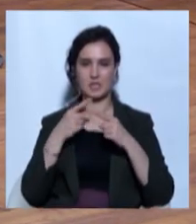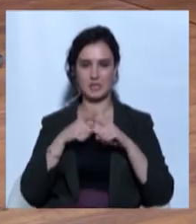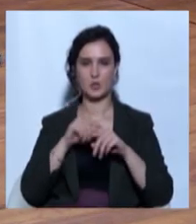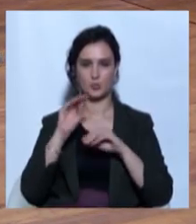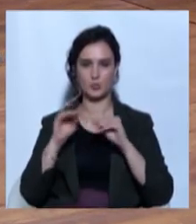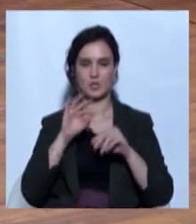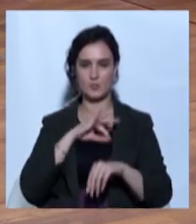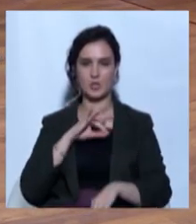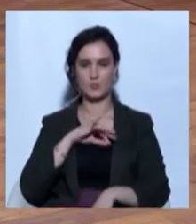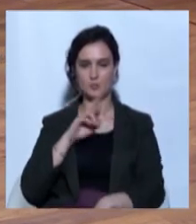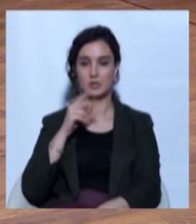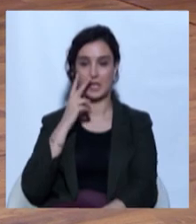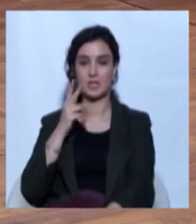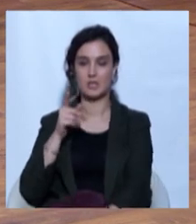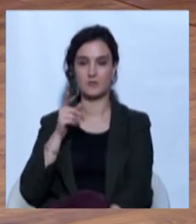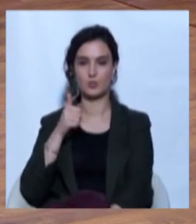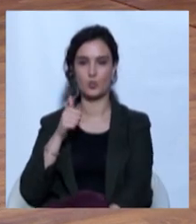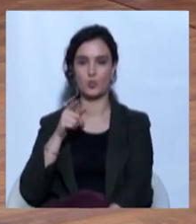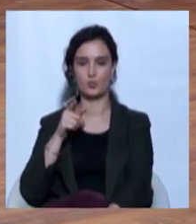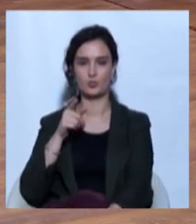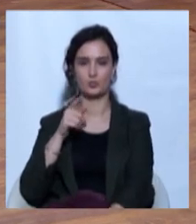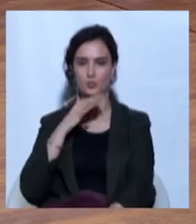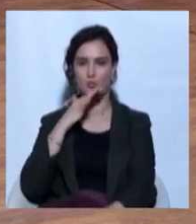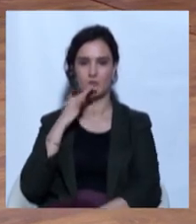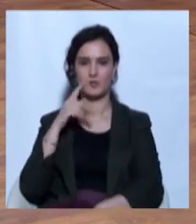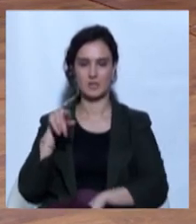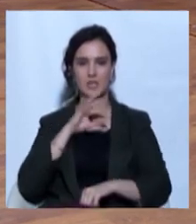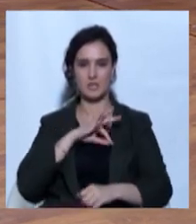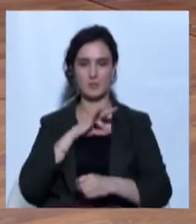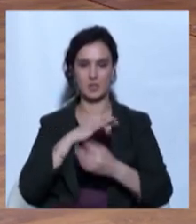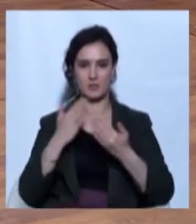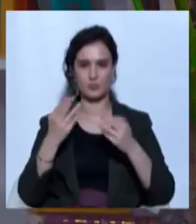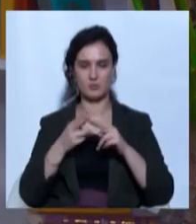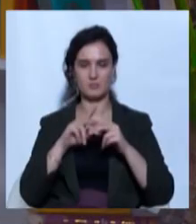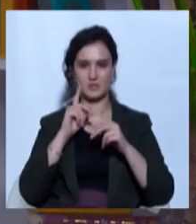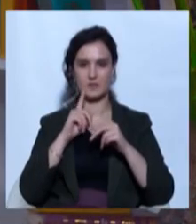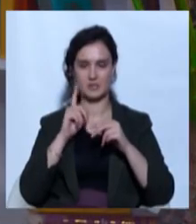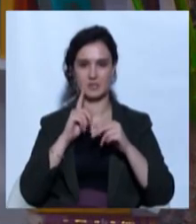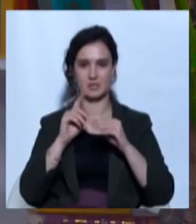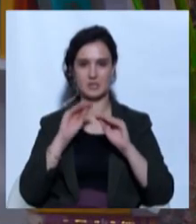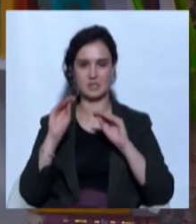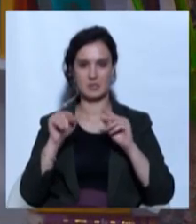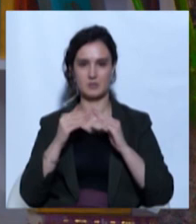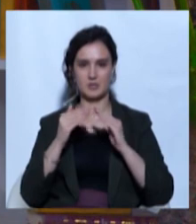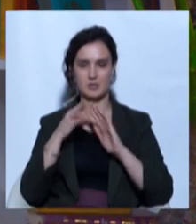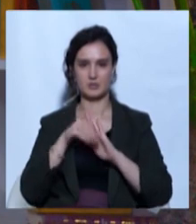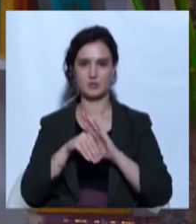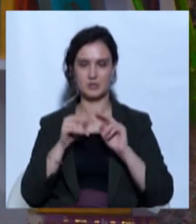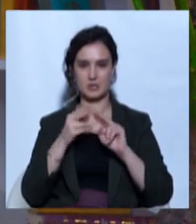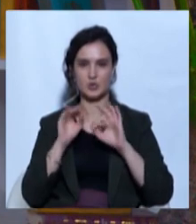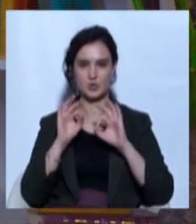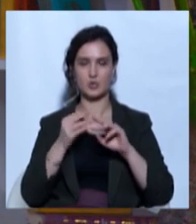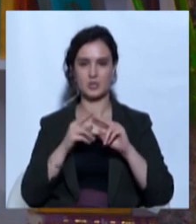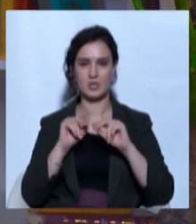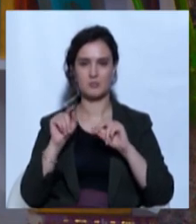არის გამოყენებული და ხედავთ თქვენ, როგორ უხვად არის გამოყენებული მწვანე ნარგავები ამ სახლში. აი სწორედ